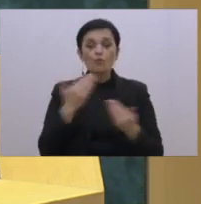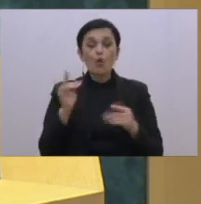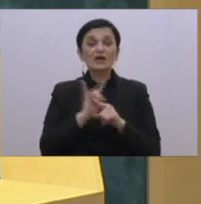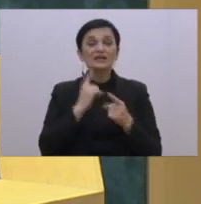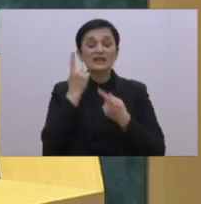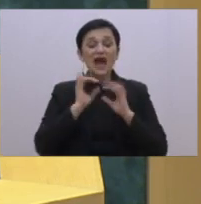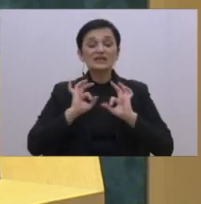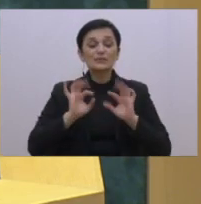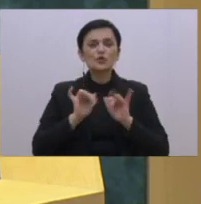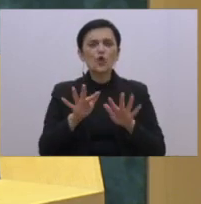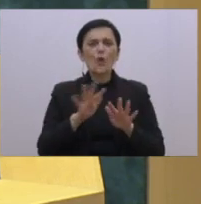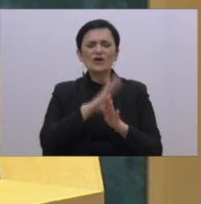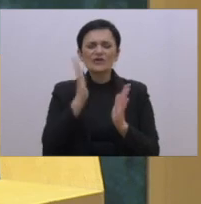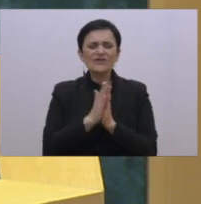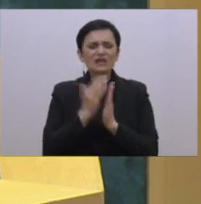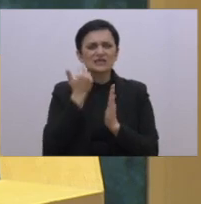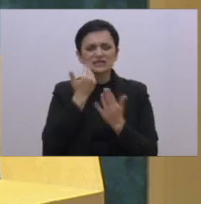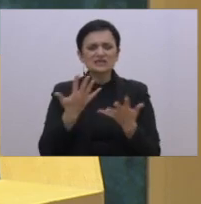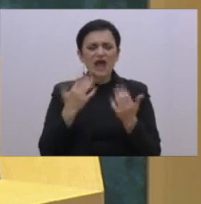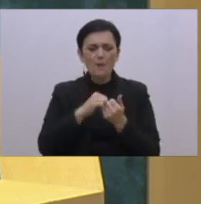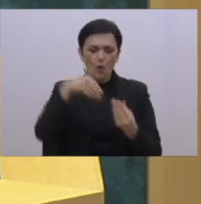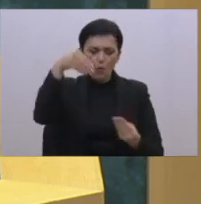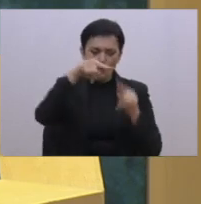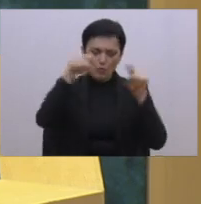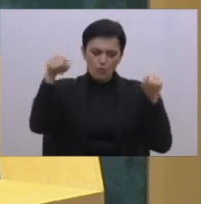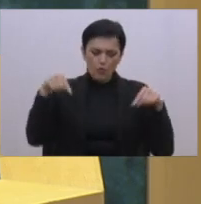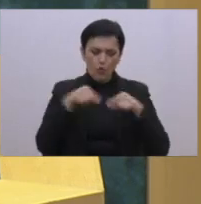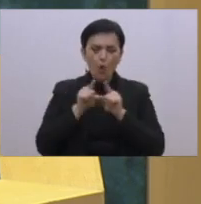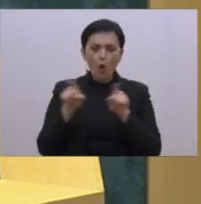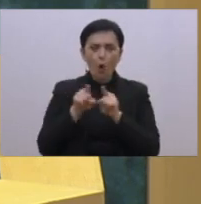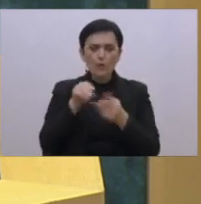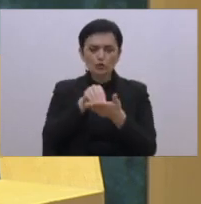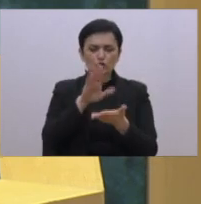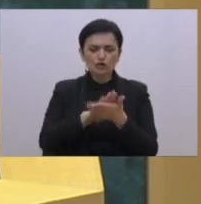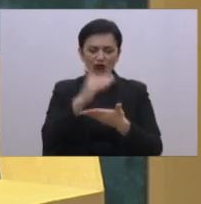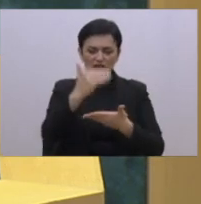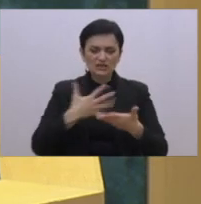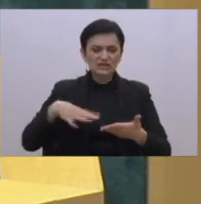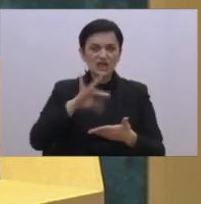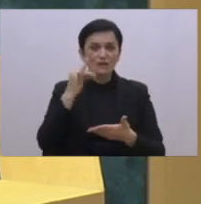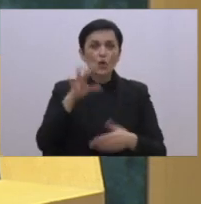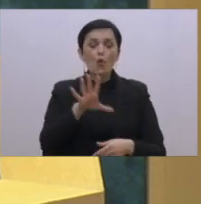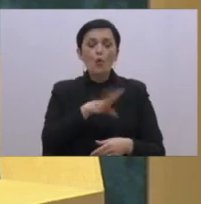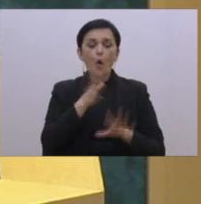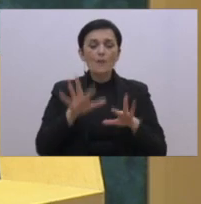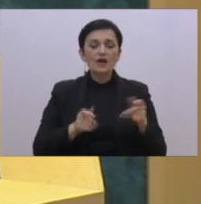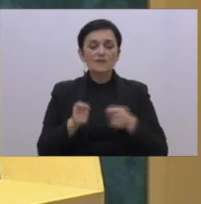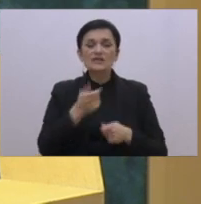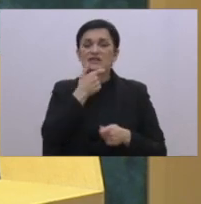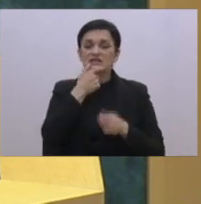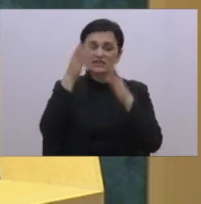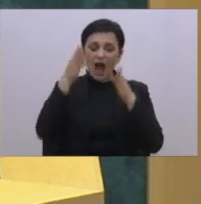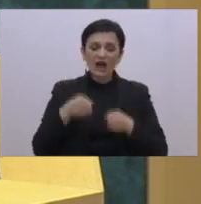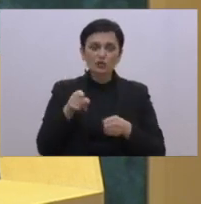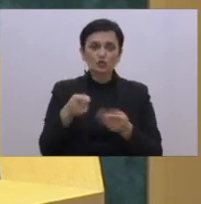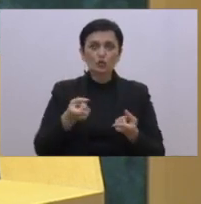dezinformasiyon kampanyası kolazı samartçılığına pürtsel. Romelis opozisyam çatıra Sakartvelos uaklıyız istoriyaşı, ex-prezident Mikhail Saakashvili